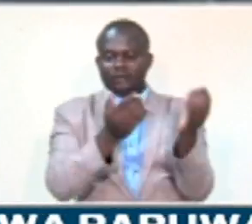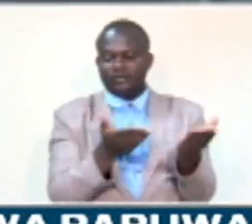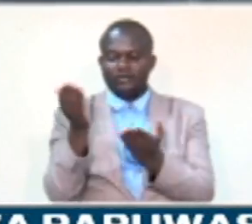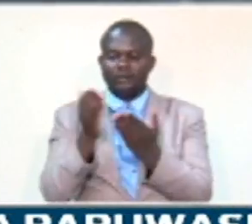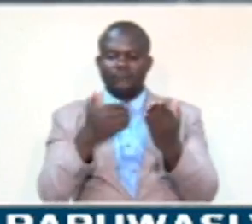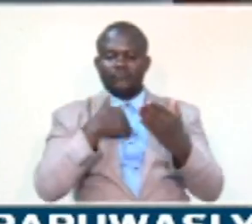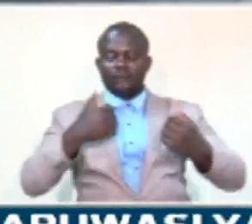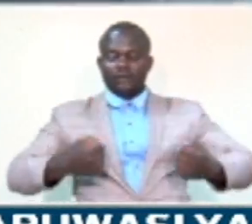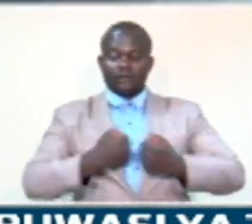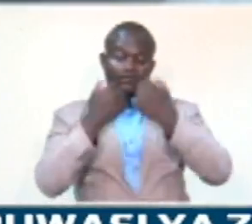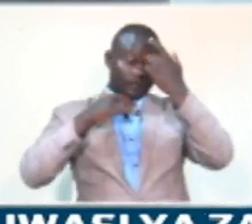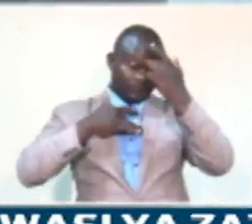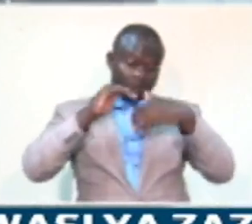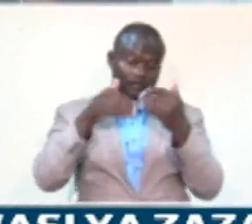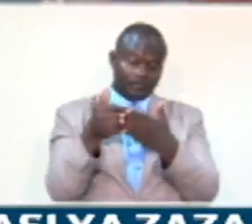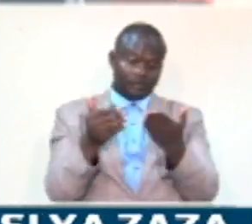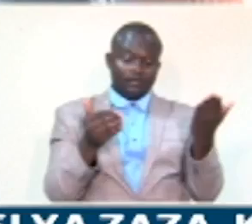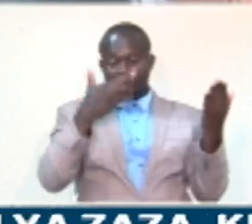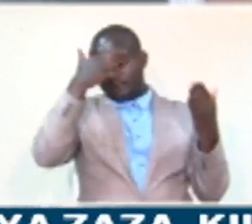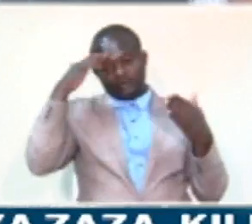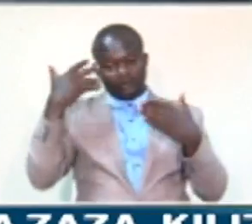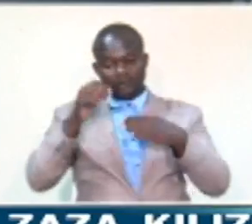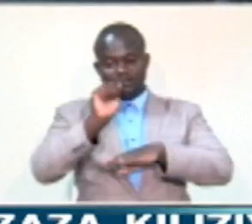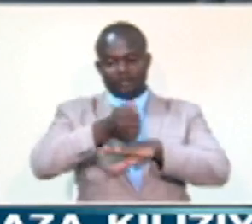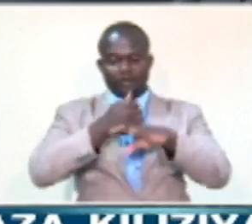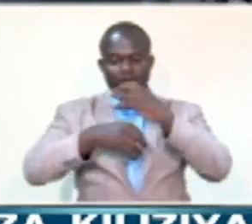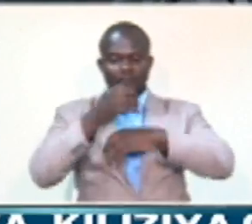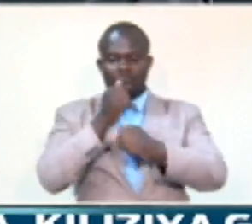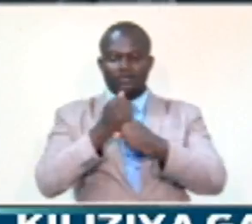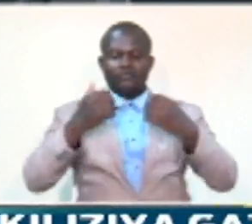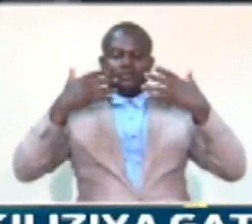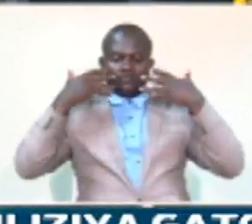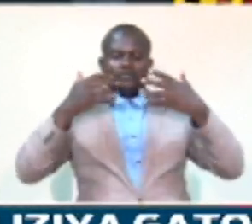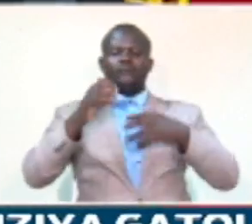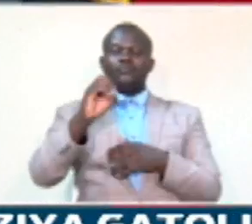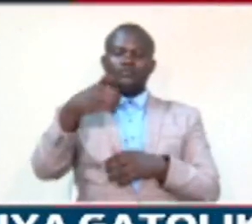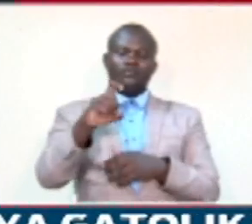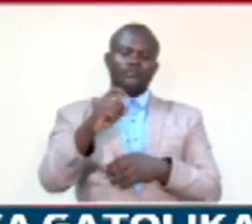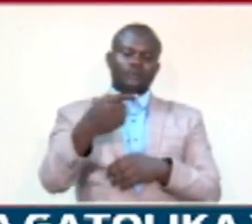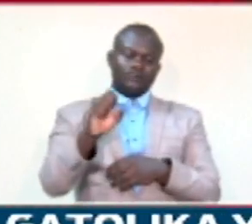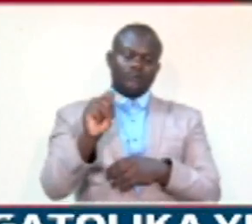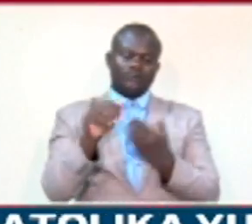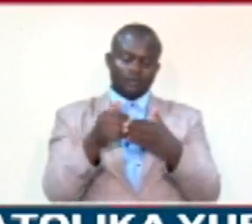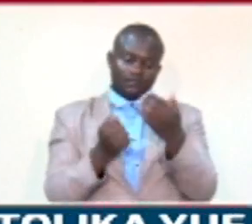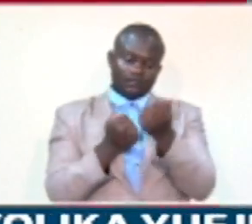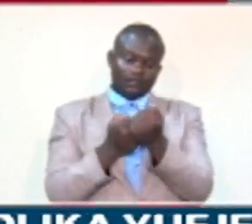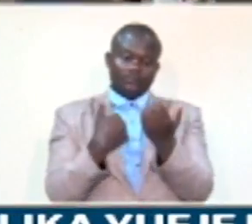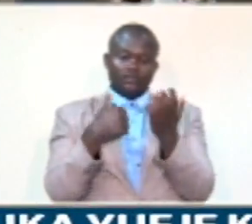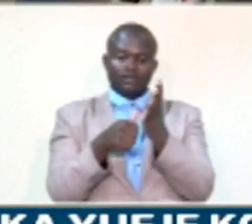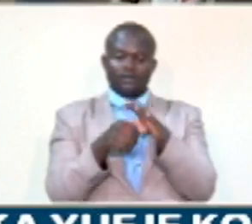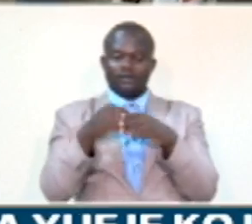abagira ibyago byo kwandura iki cyorezo. Niyo mpamvu bamaze gushyirwa uruganda rukora umwuka wa oxygen wunganira umurwayi ufite ibibazo byo